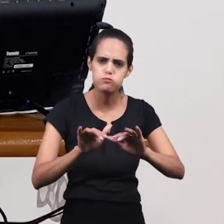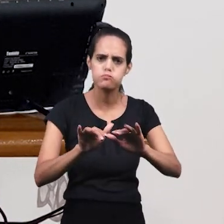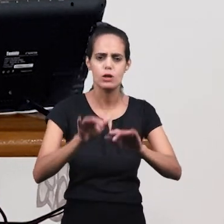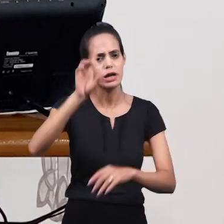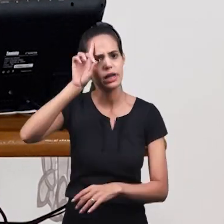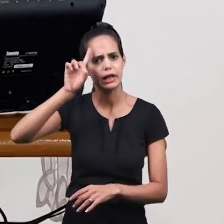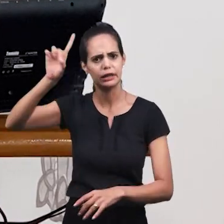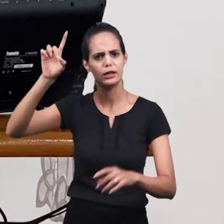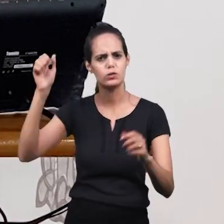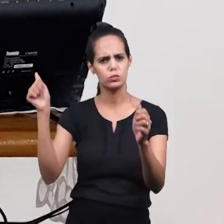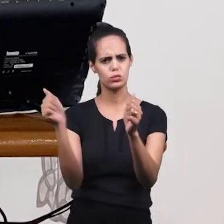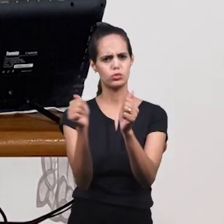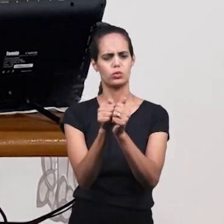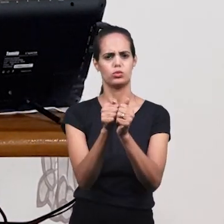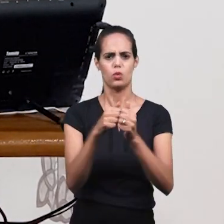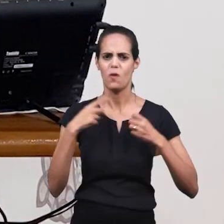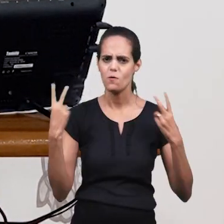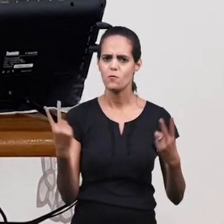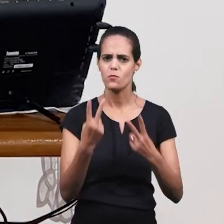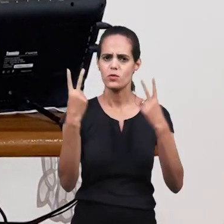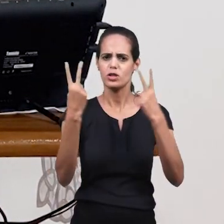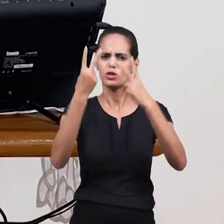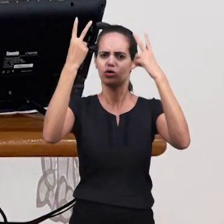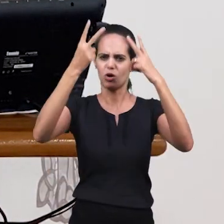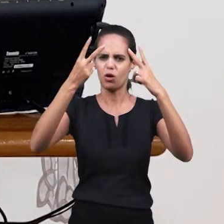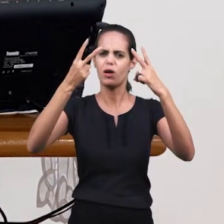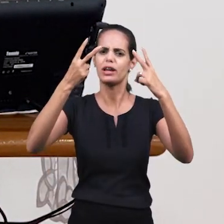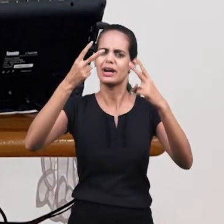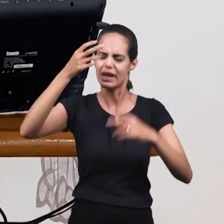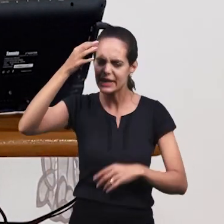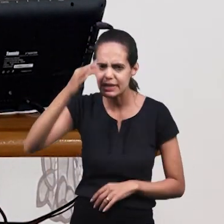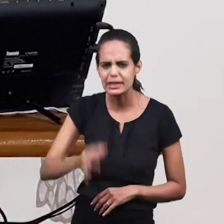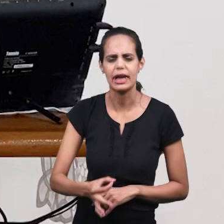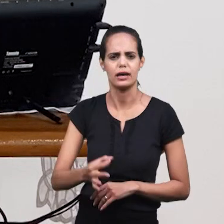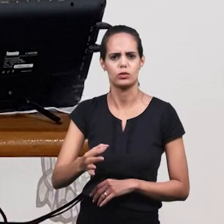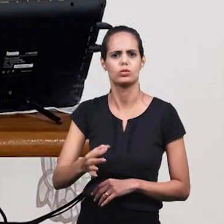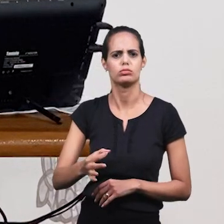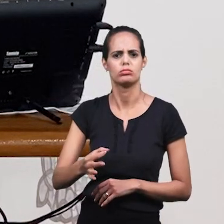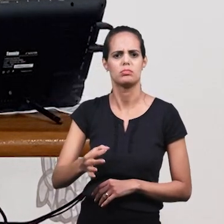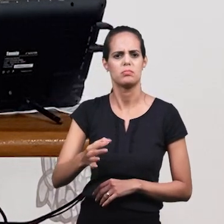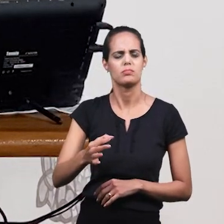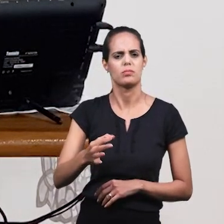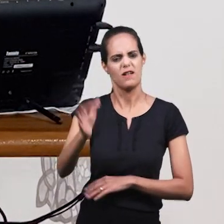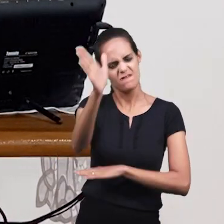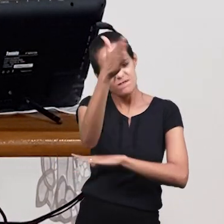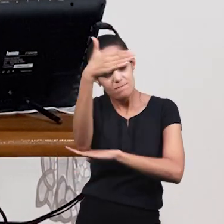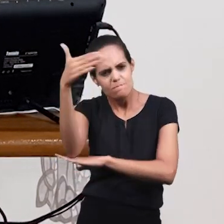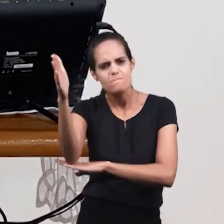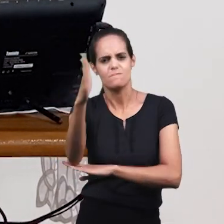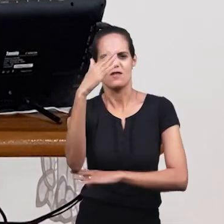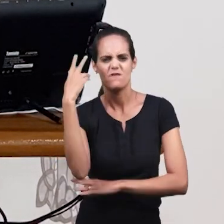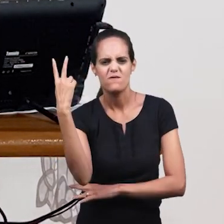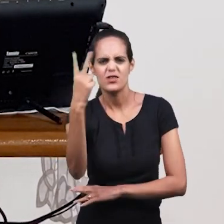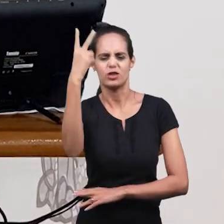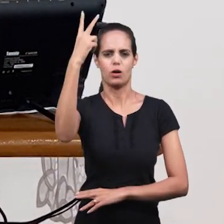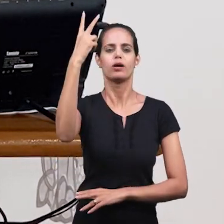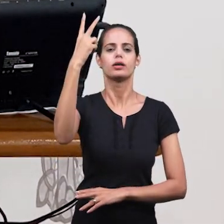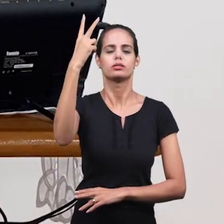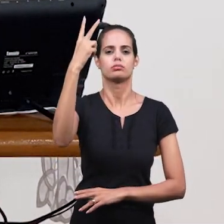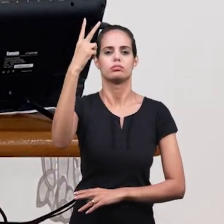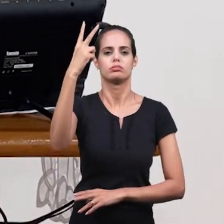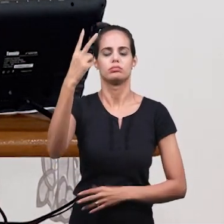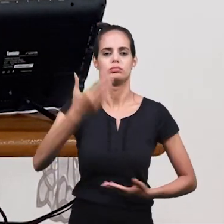elle est sur la vie de l'Église fidèle et des serviteurs fidèles. Loué soit le nom de notre Dieu. Donc, la voix du